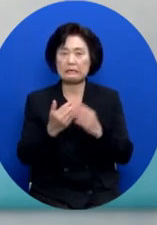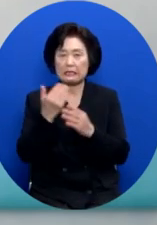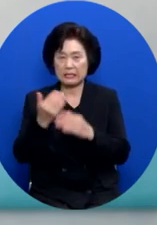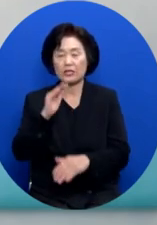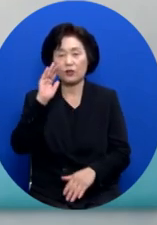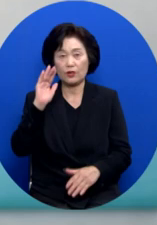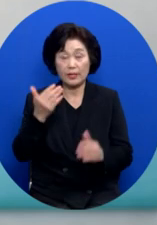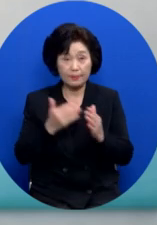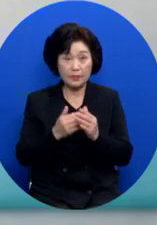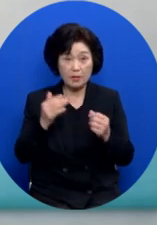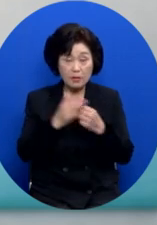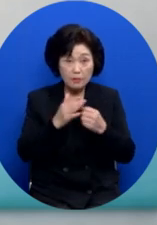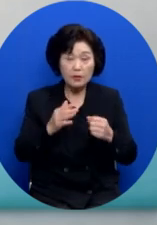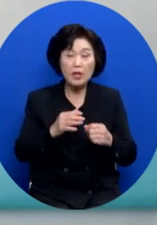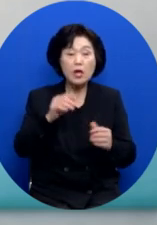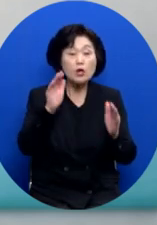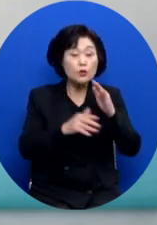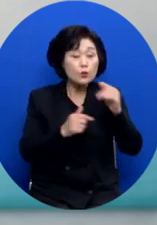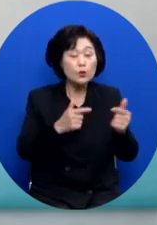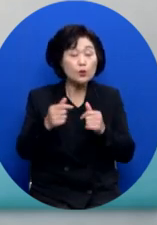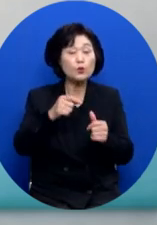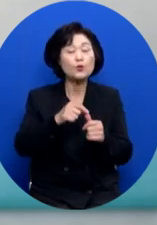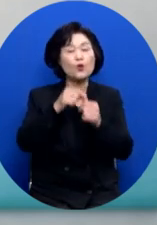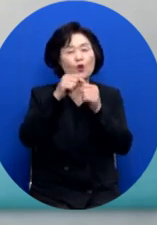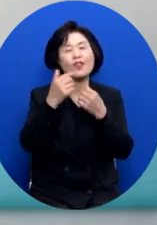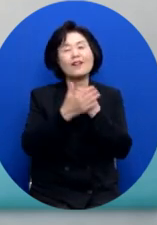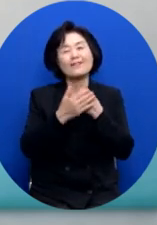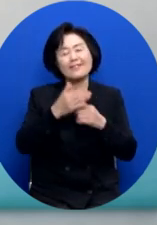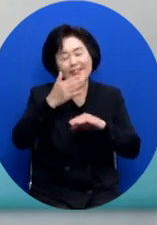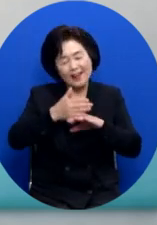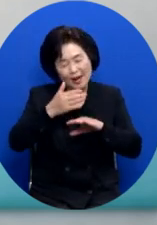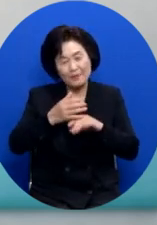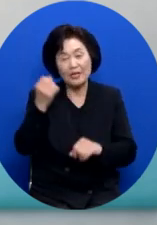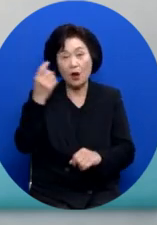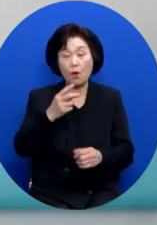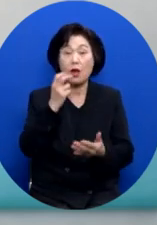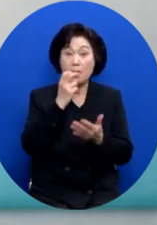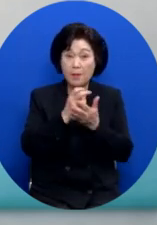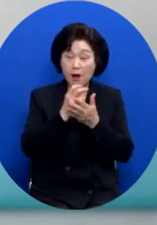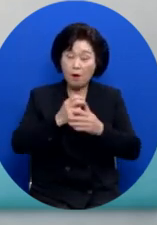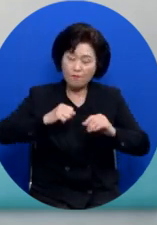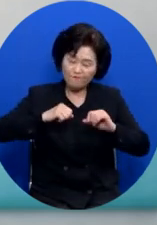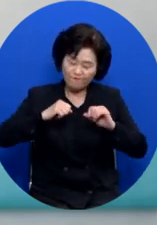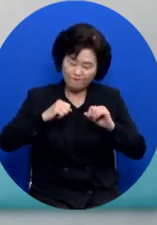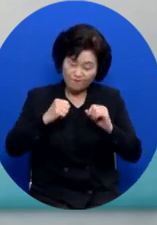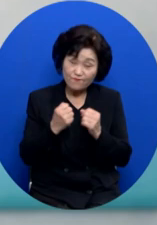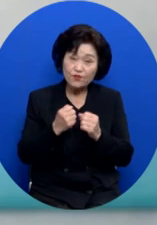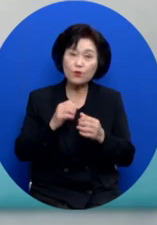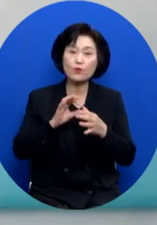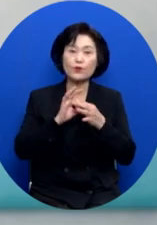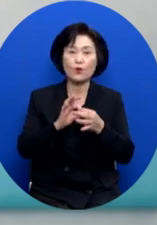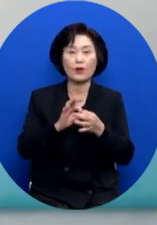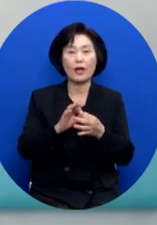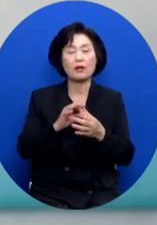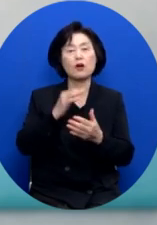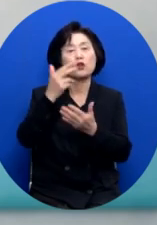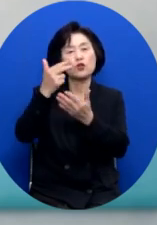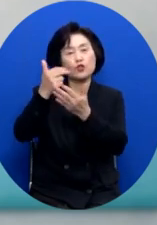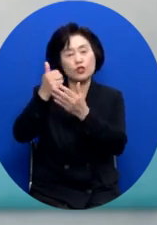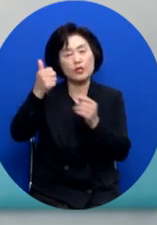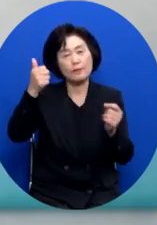그러므로 성도는 구원의 은총에 대한 감사와 계명 순종의 태도로 삶을 주님께 드려야